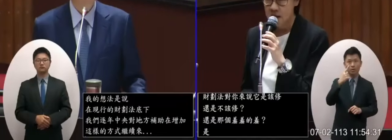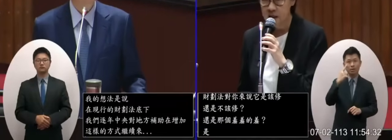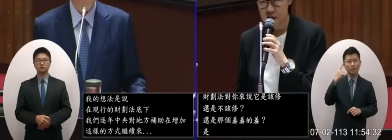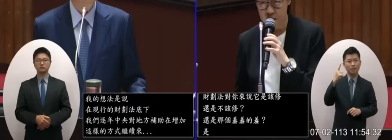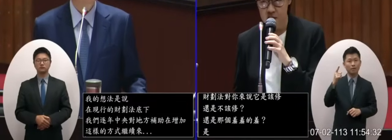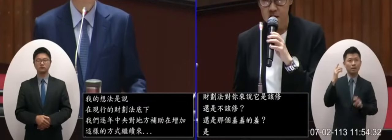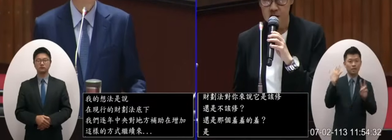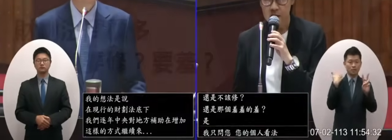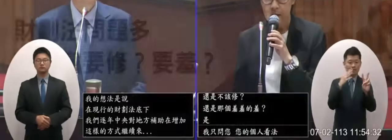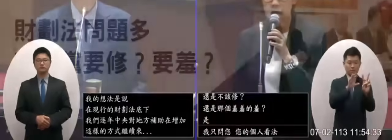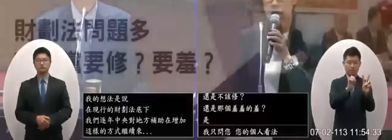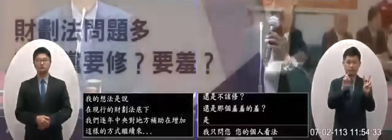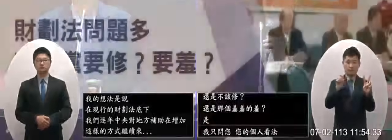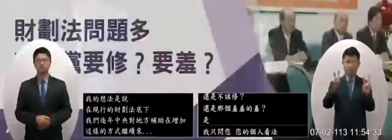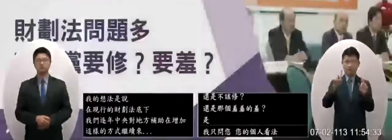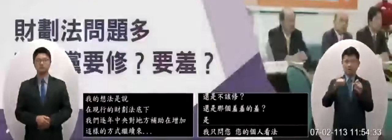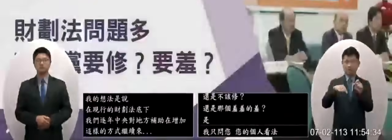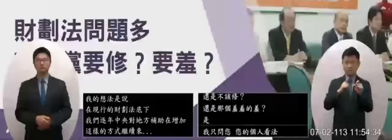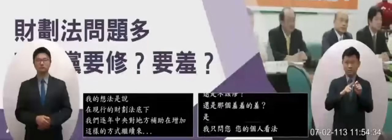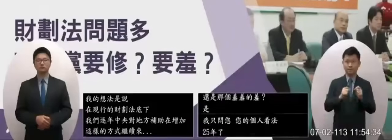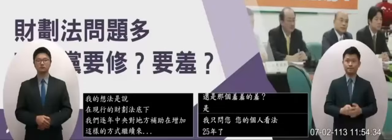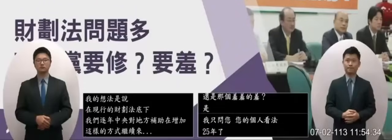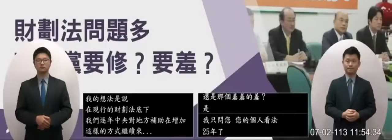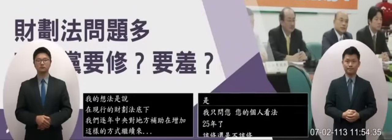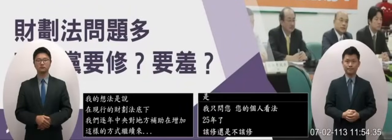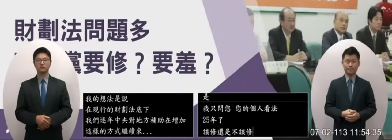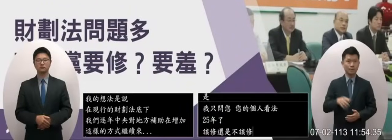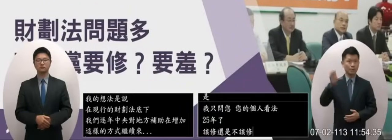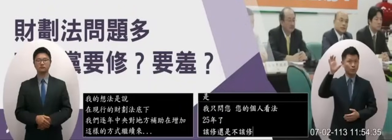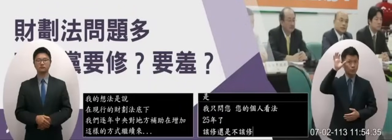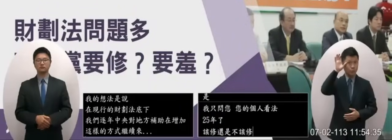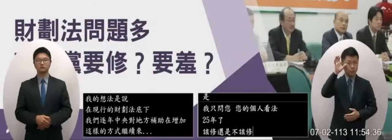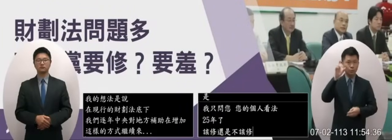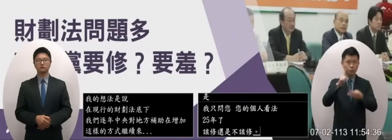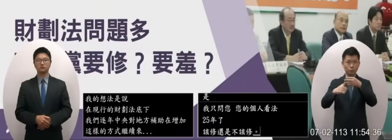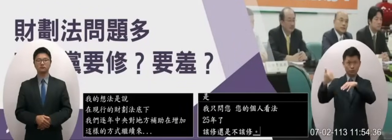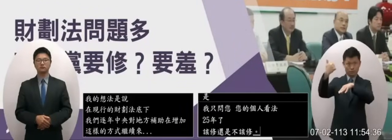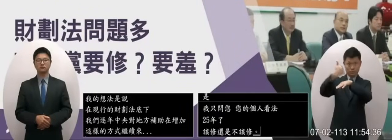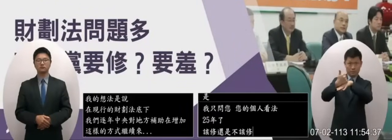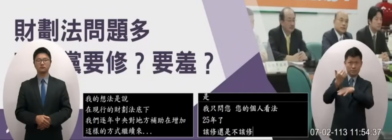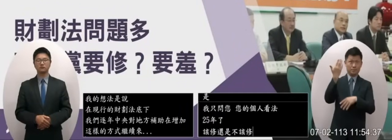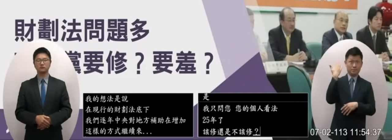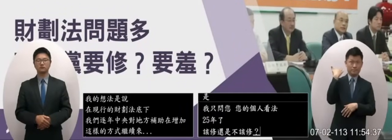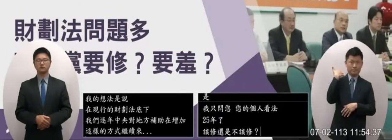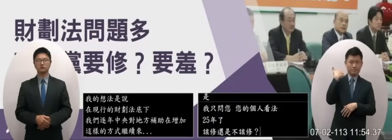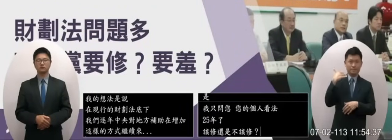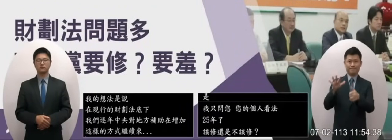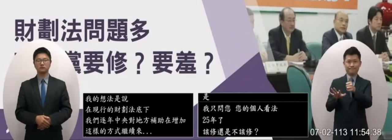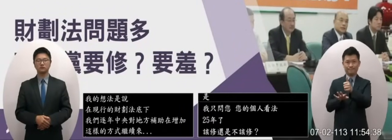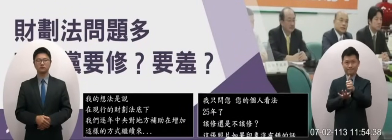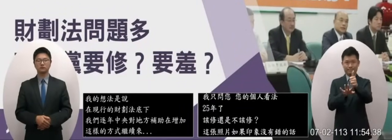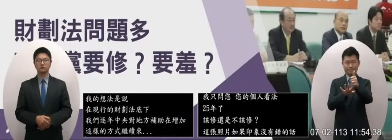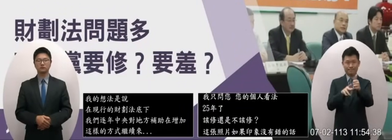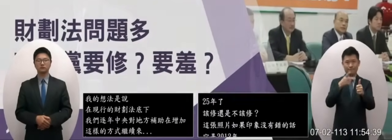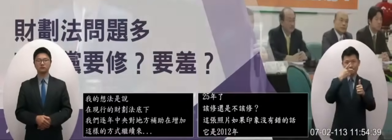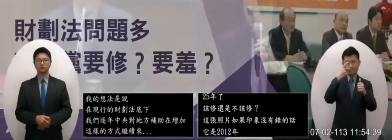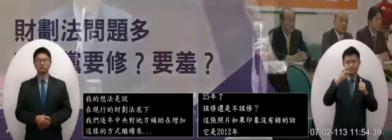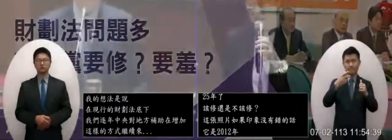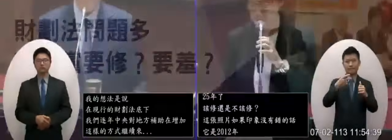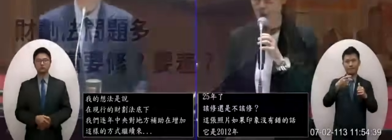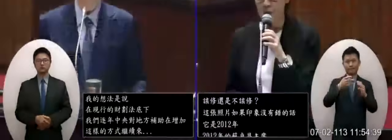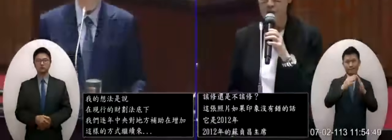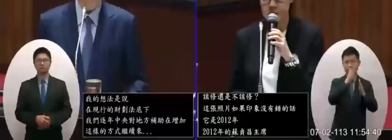它是2012年，2012年的苏贞昌主席在带着赖清德市